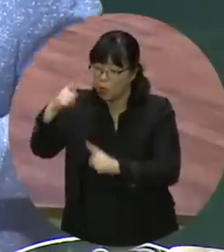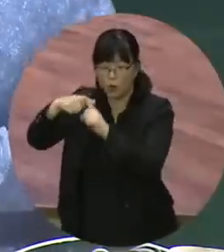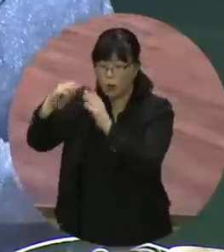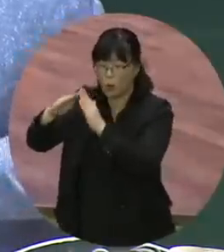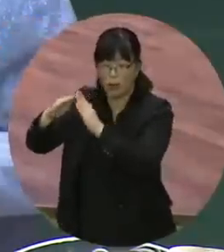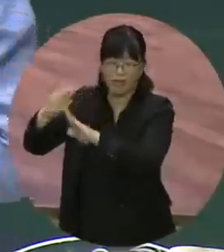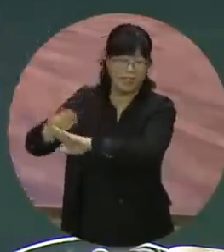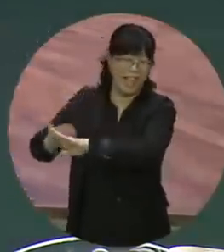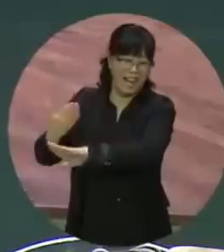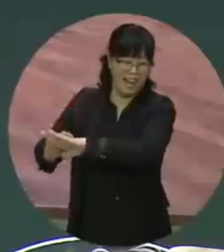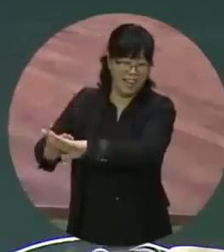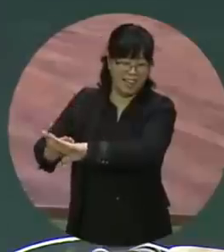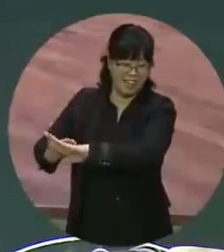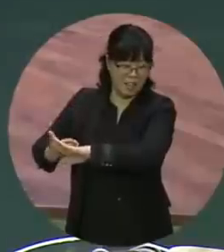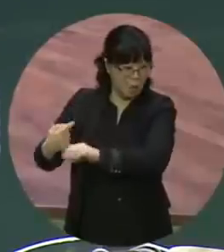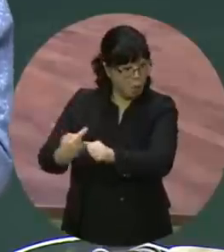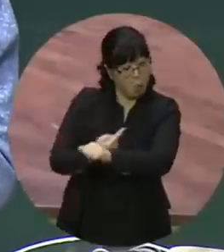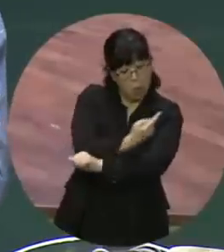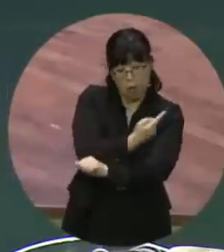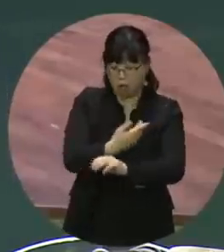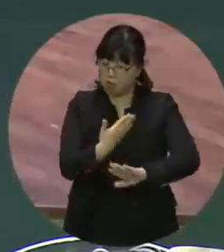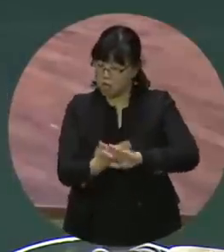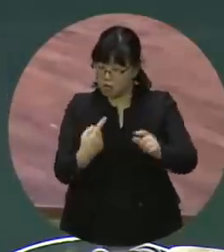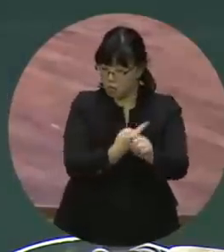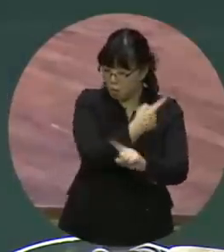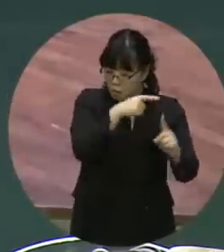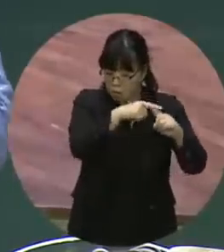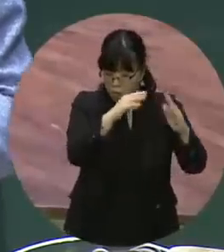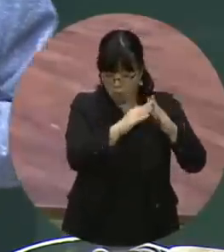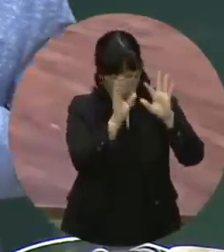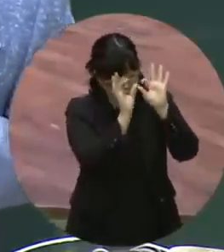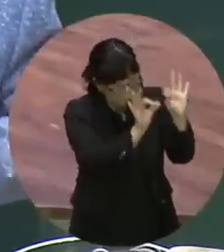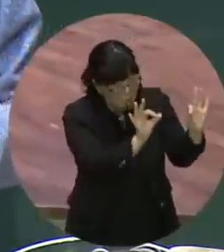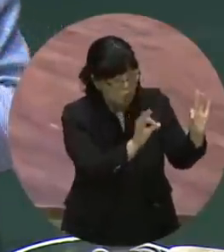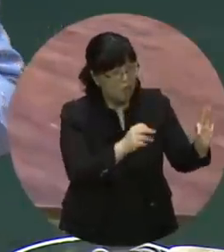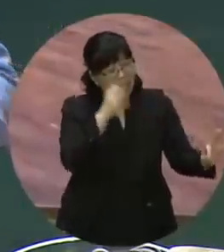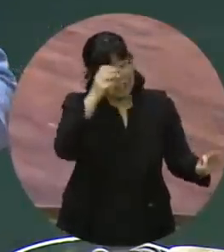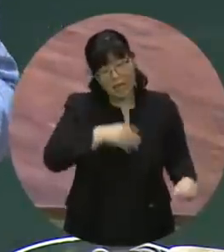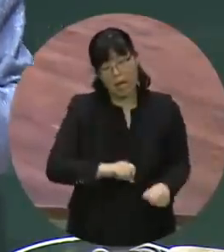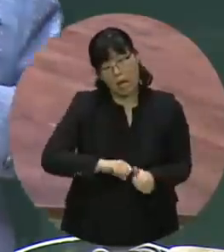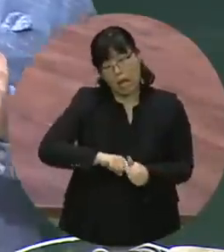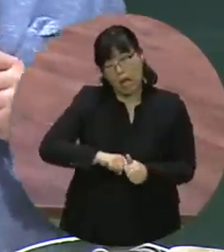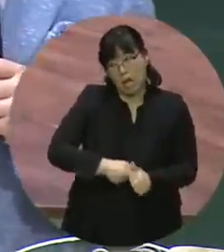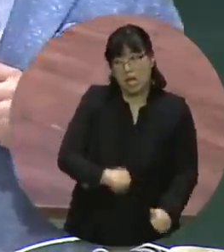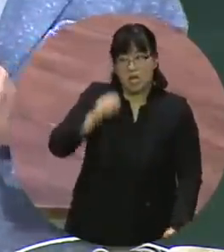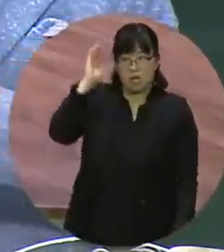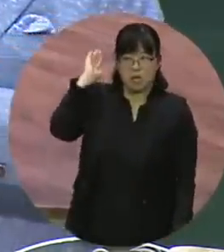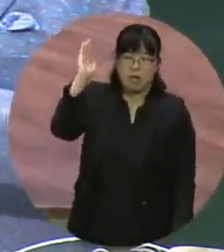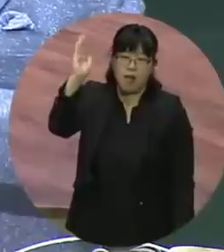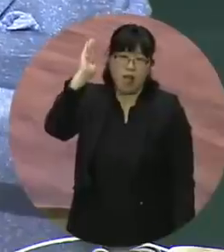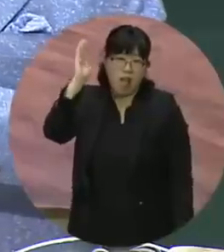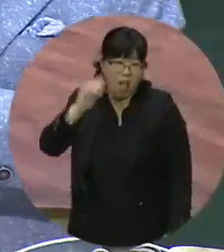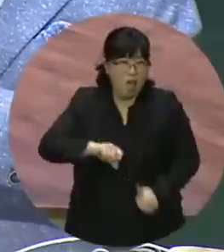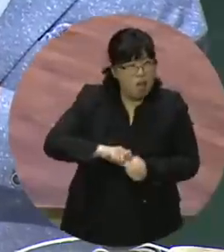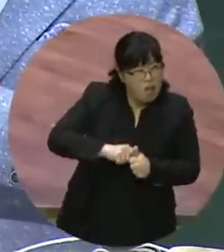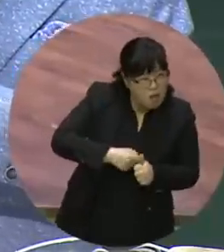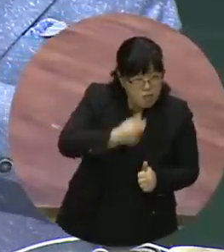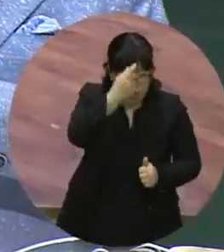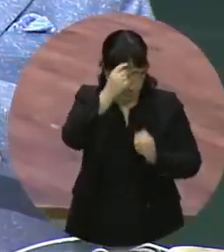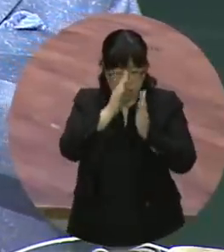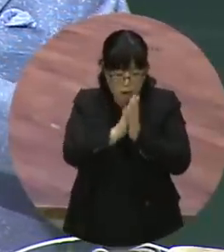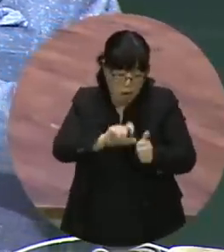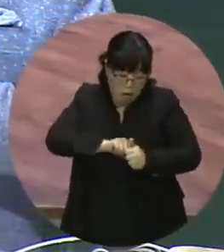그냥 교육자를 위한 교육자예요. 아이고 막 설교를 위한 설교, 할 수 없이 막 하기 싫다 하고. 자, 이렇게 하면